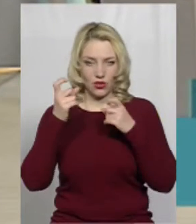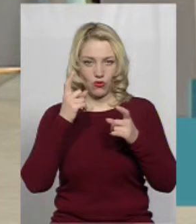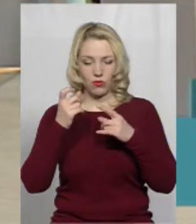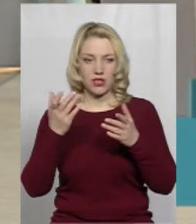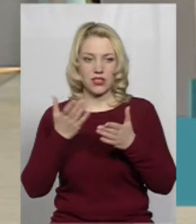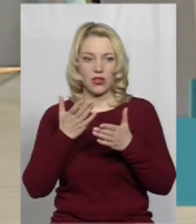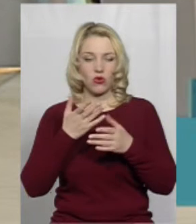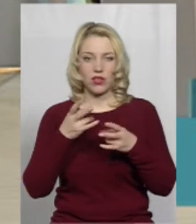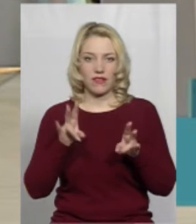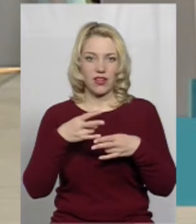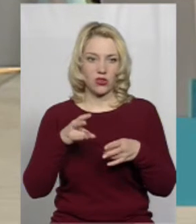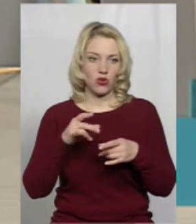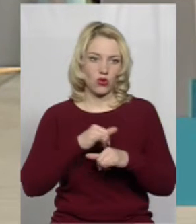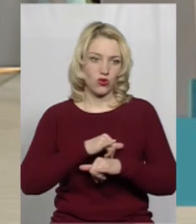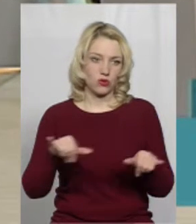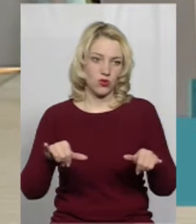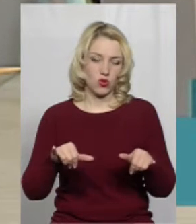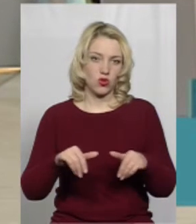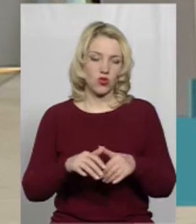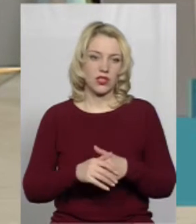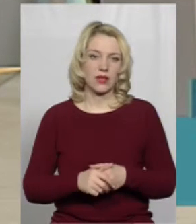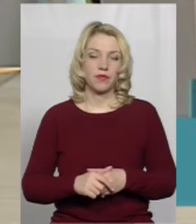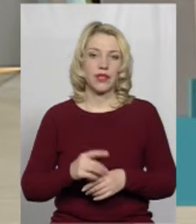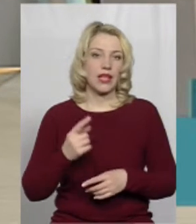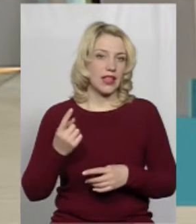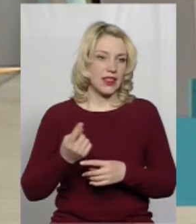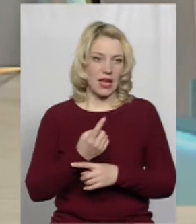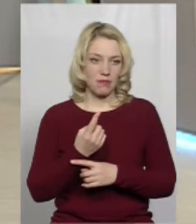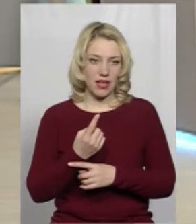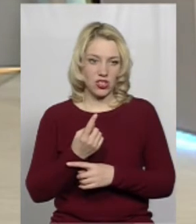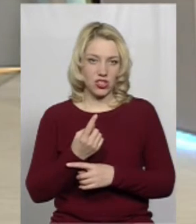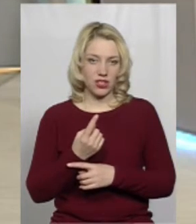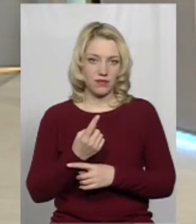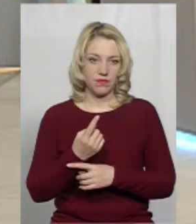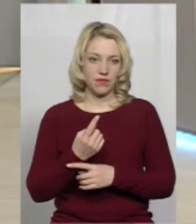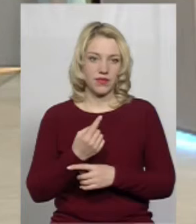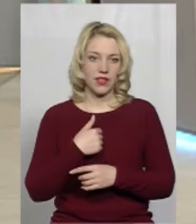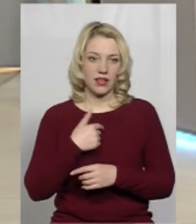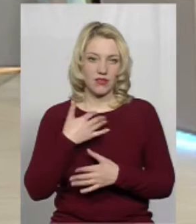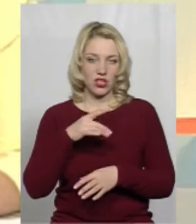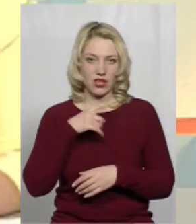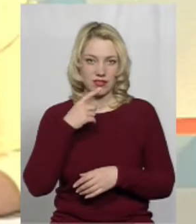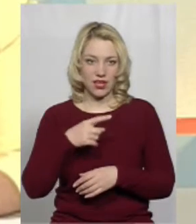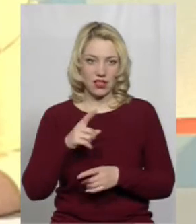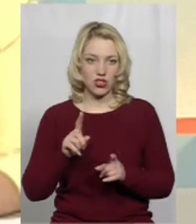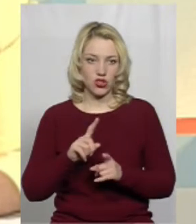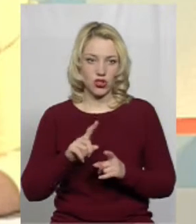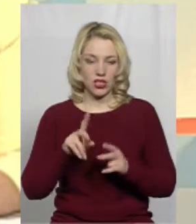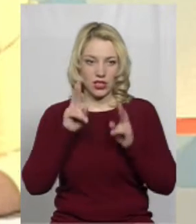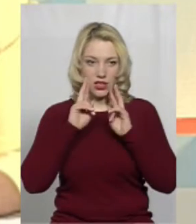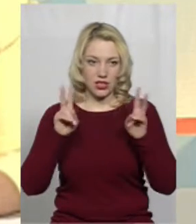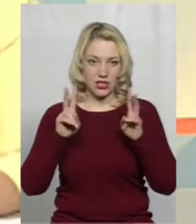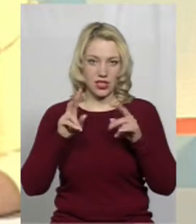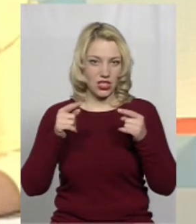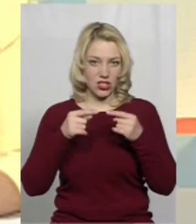інформації, яку не варто розповсюджувати, скажімо так? Найперше, я вже казала, що не